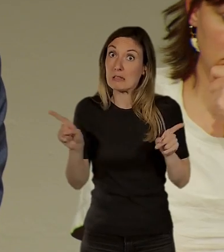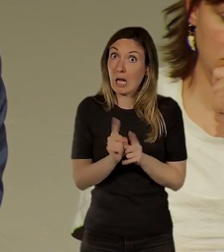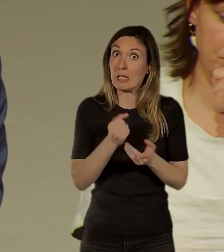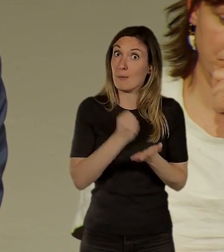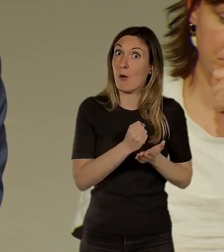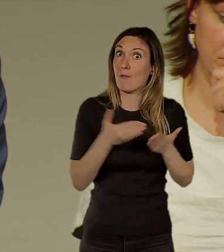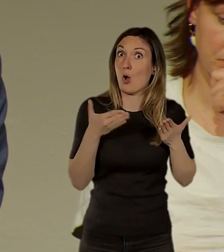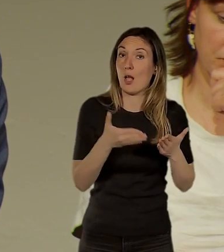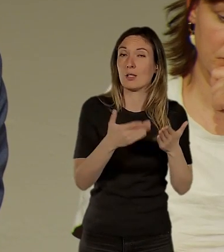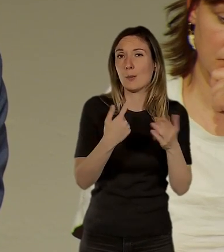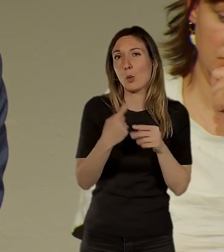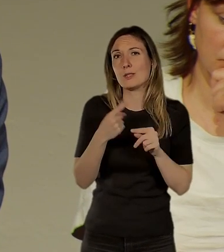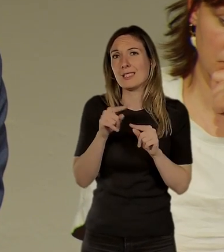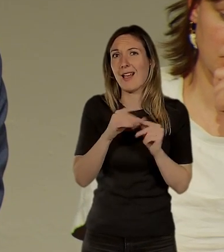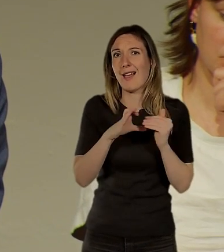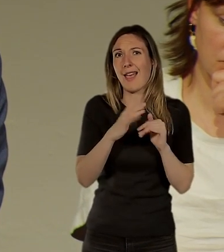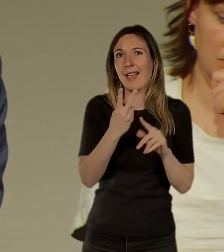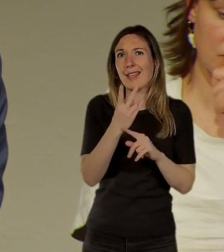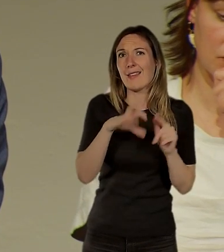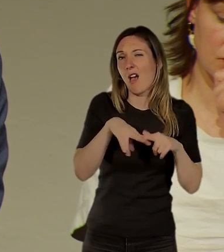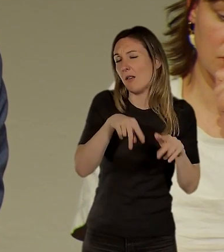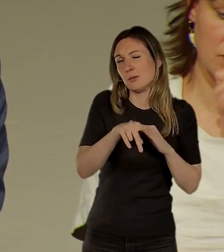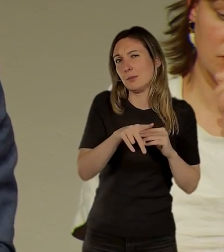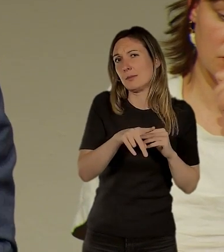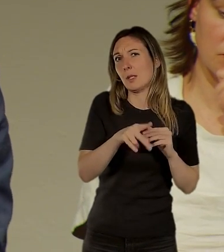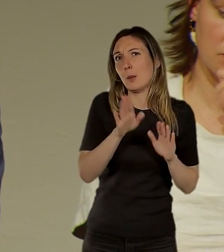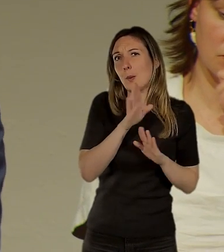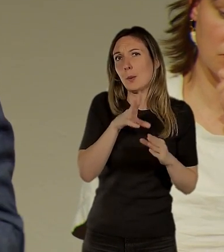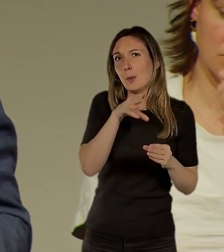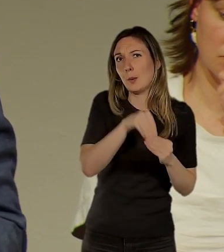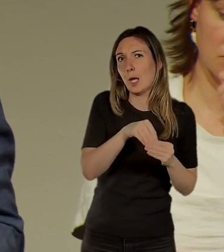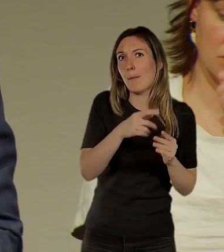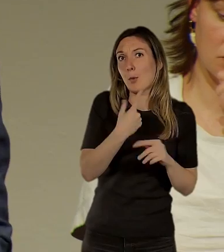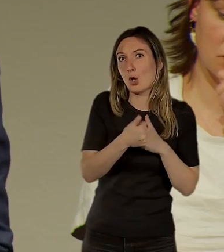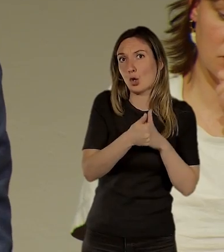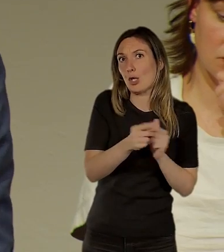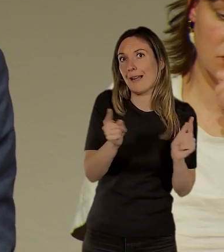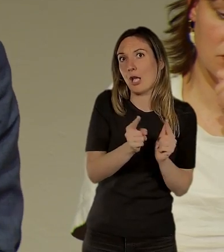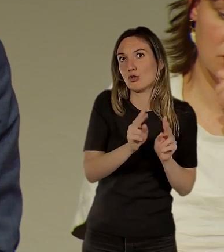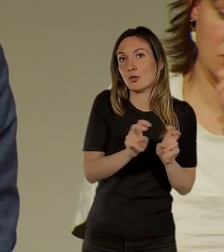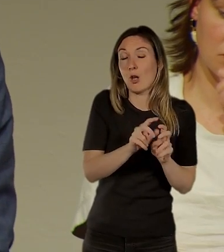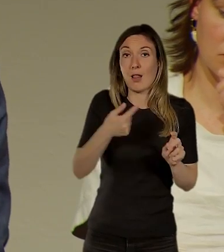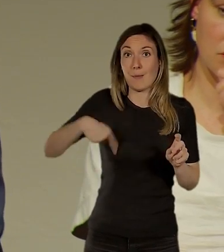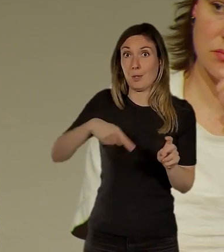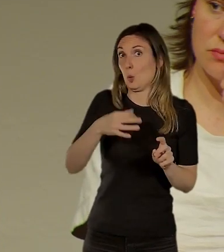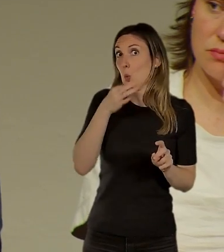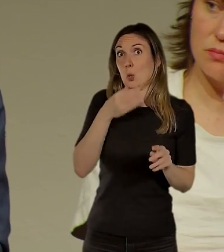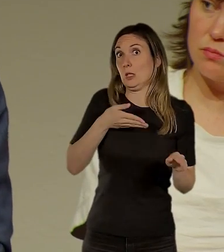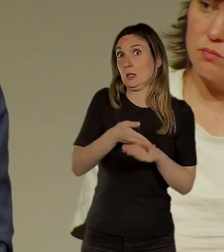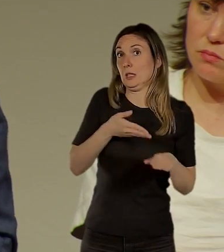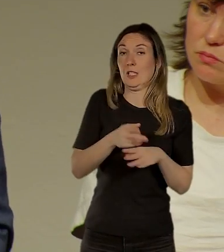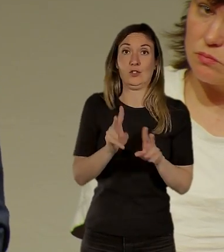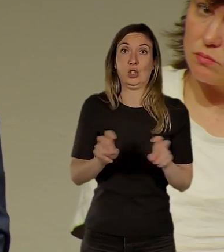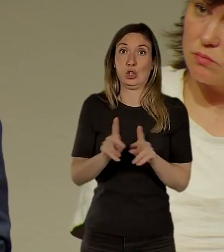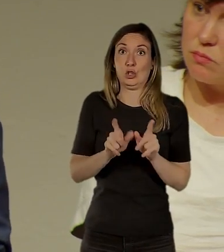není EIA. A podle toho jako to dlouho trvá, jo, ale to my tady jako komunální politici nevyřešíme. Dobře, děkuju.